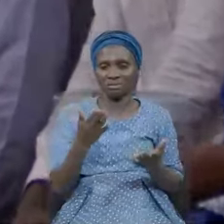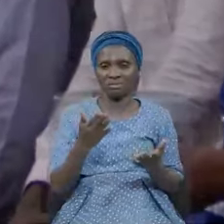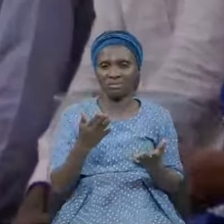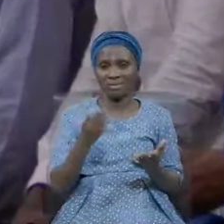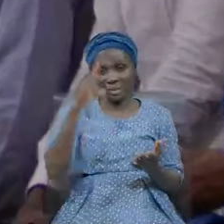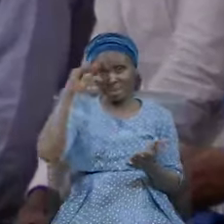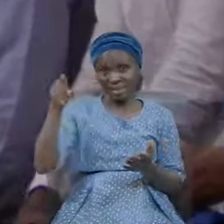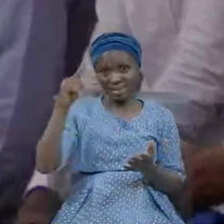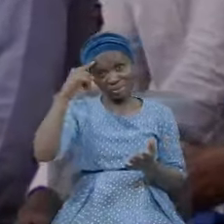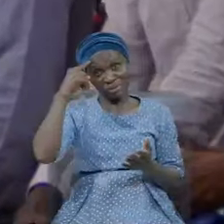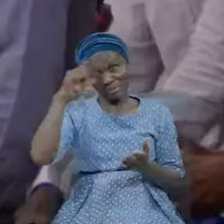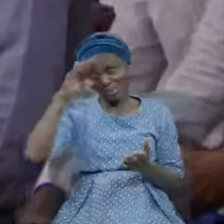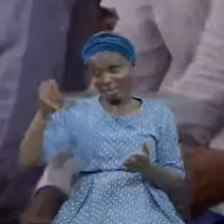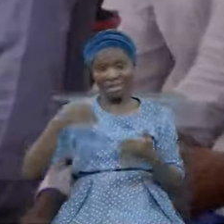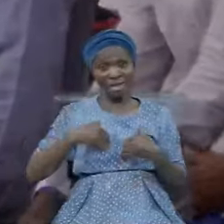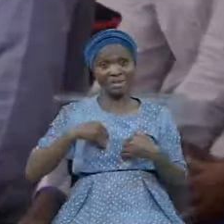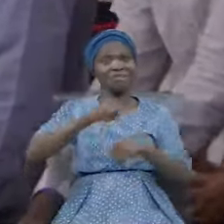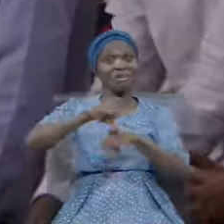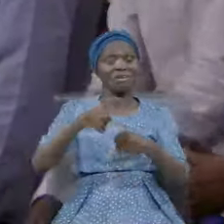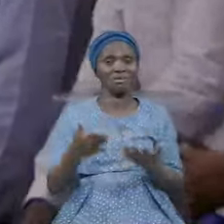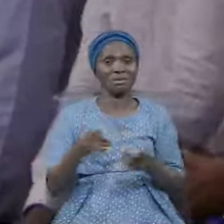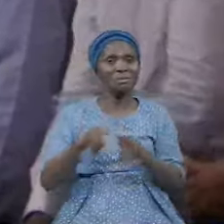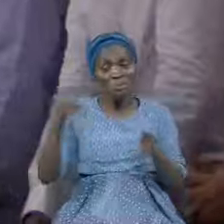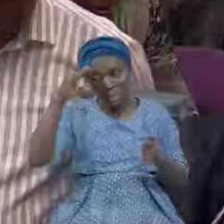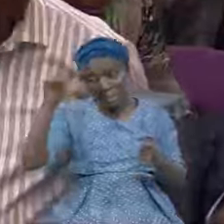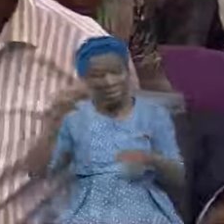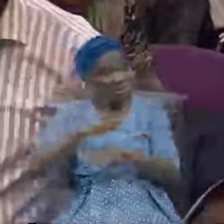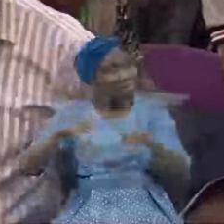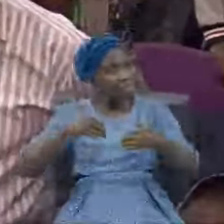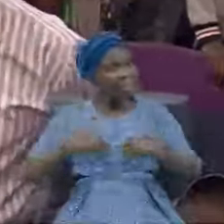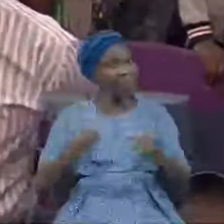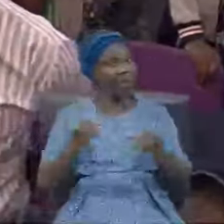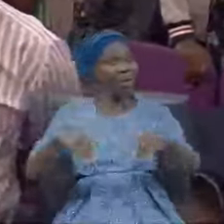mais il n'avait pas la force. Sur Delilah,